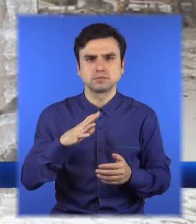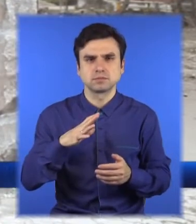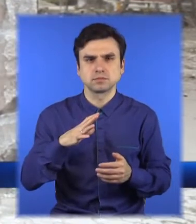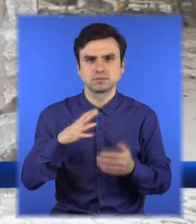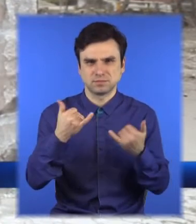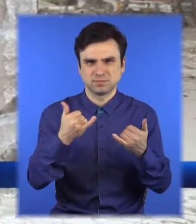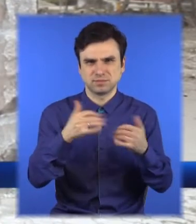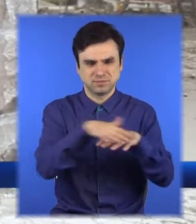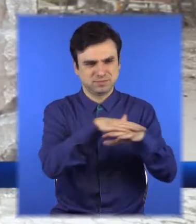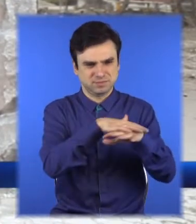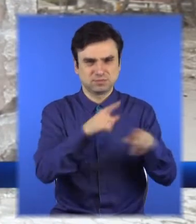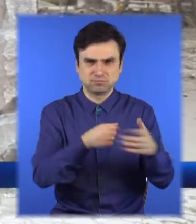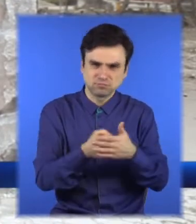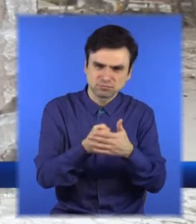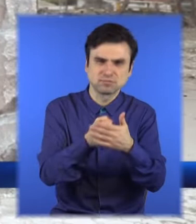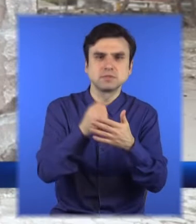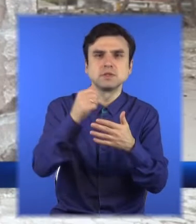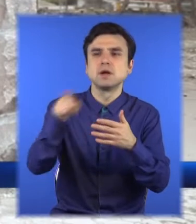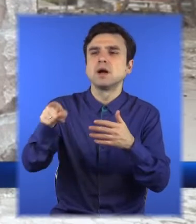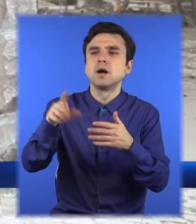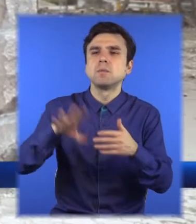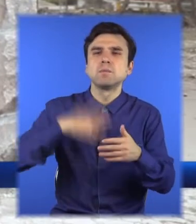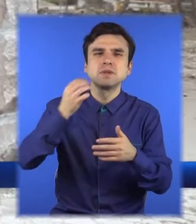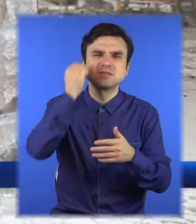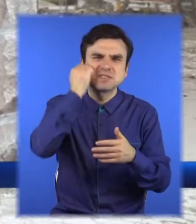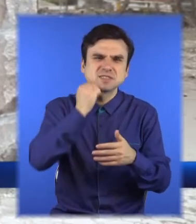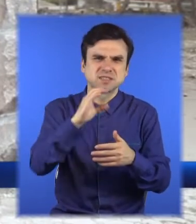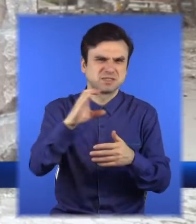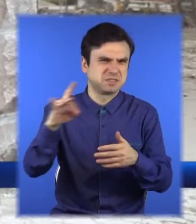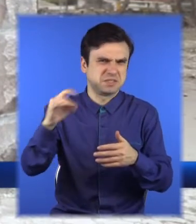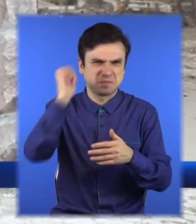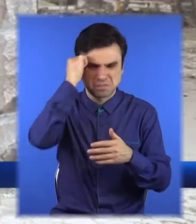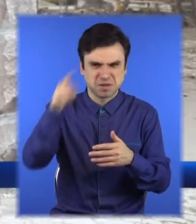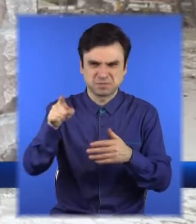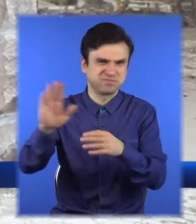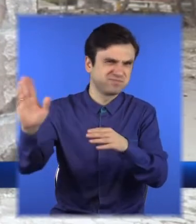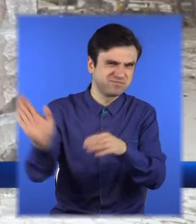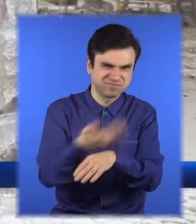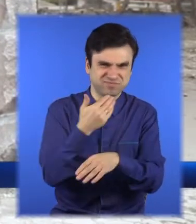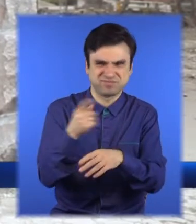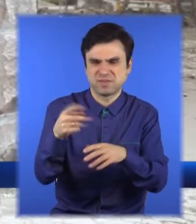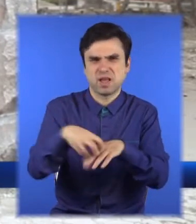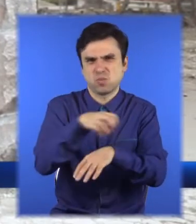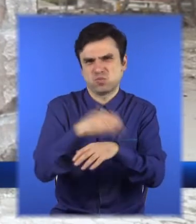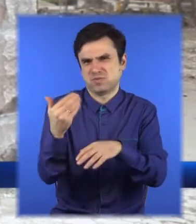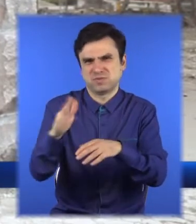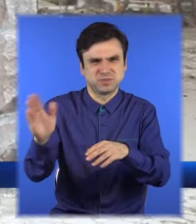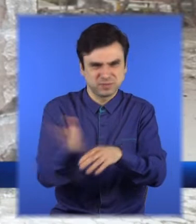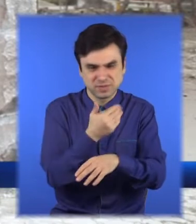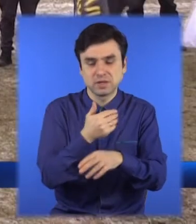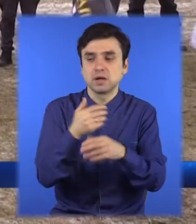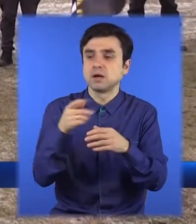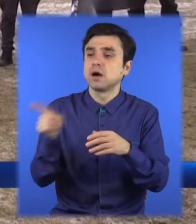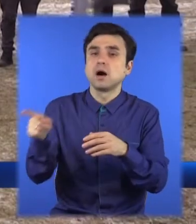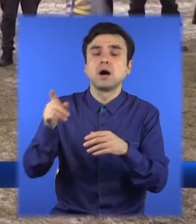місці ініціативна група містян бажає встановити пам'ятник Костю Пестушку, очільнику антибільшовицького повстання 1920